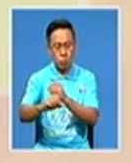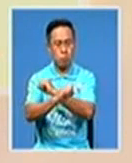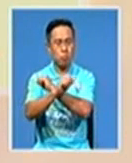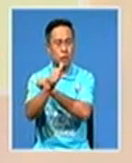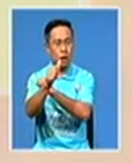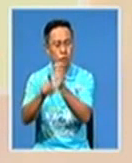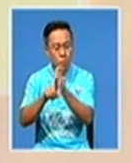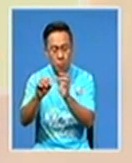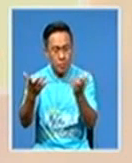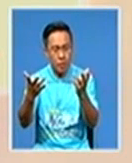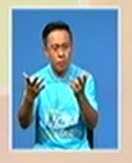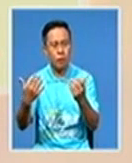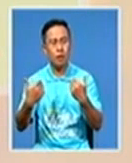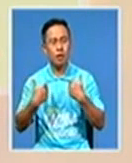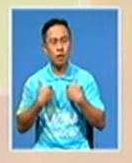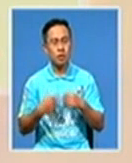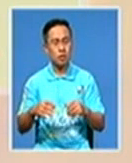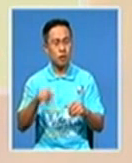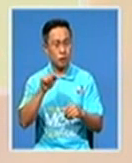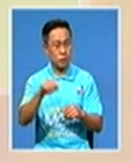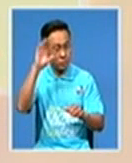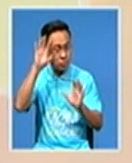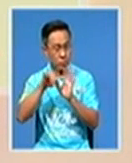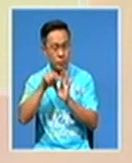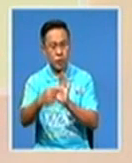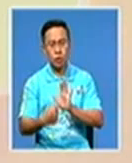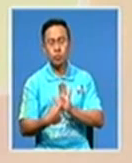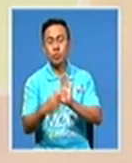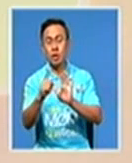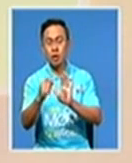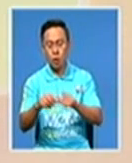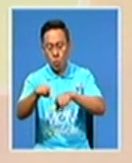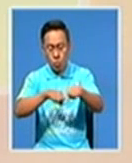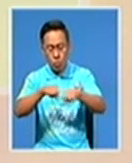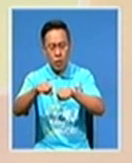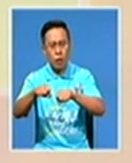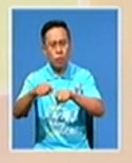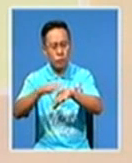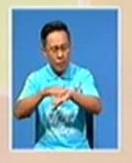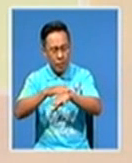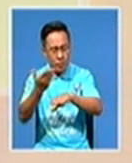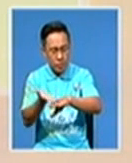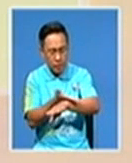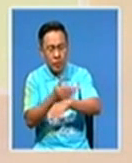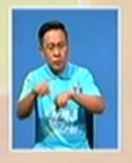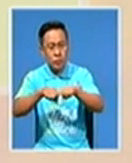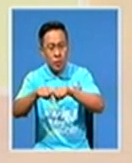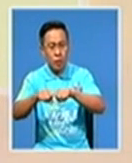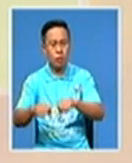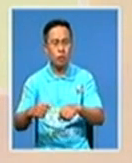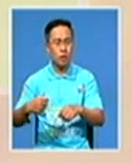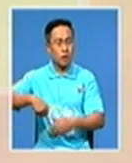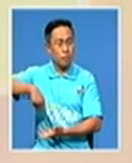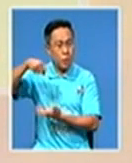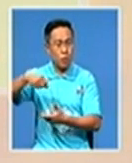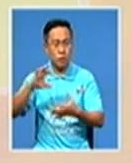ฮะจะให้ดูลิสต์ในหน้าถัดไปนะฮะยกตัวอย่างคือรองเท้าหนังกระเป๋าหนังเครื่องกีฬาแว่นสายตาของ